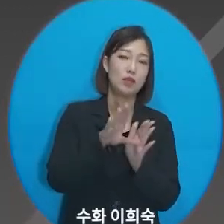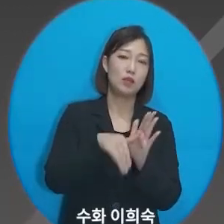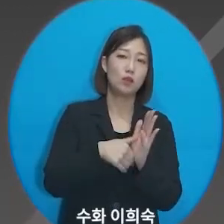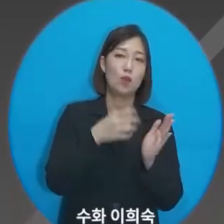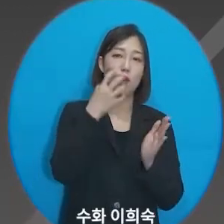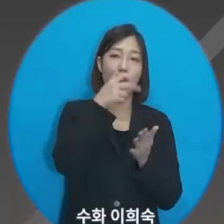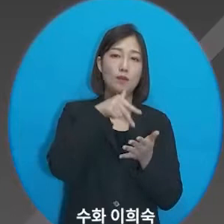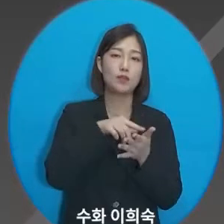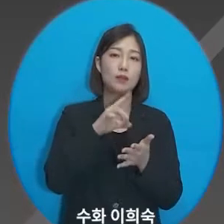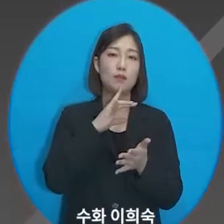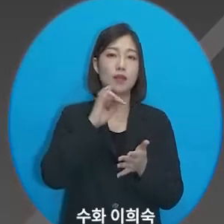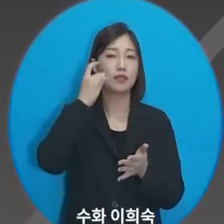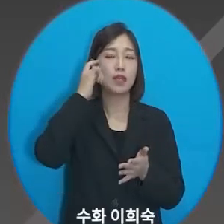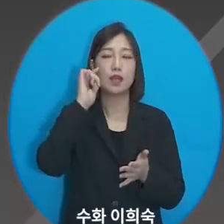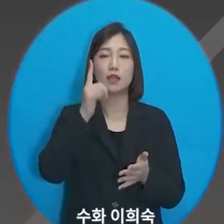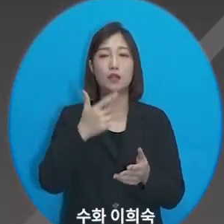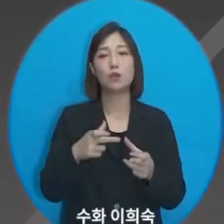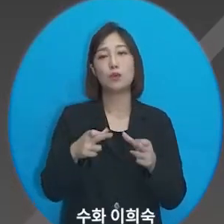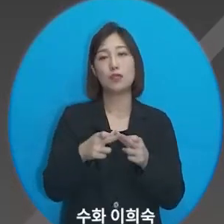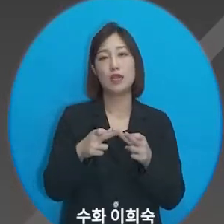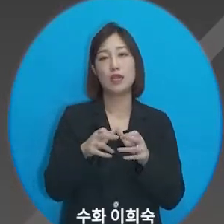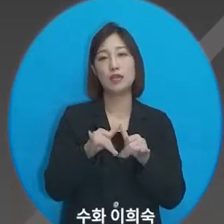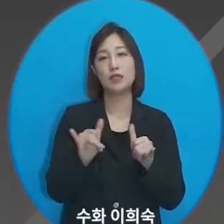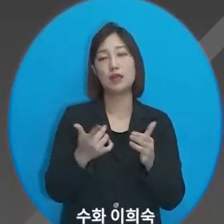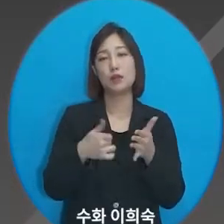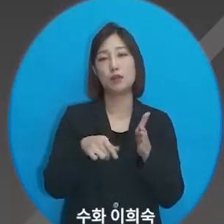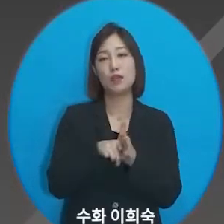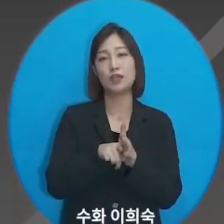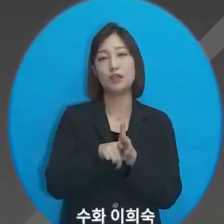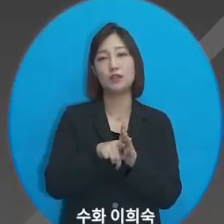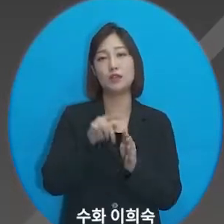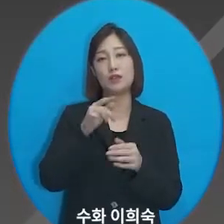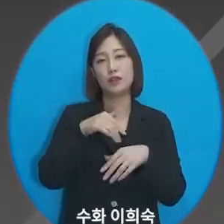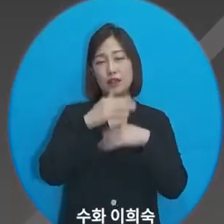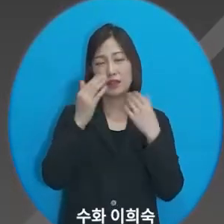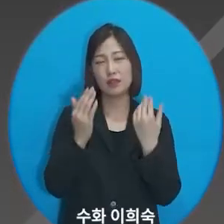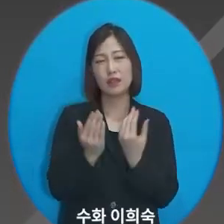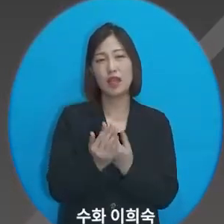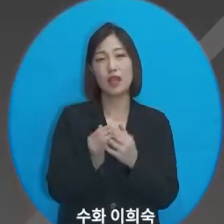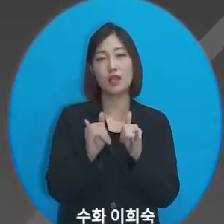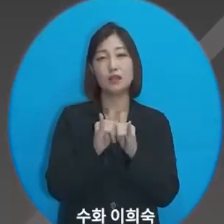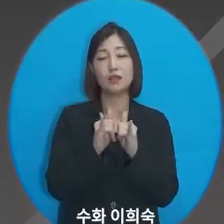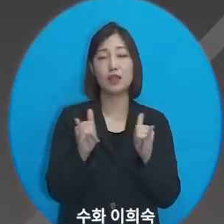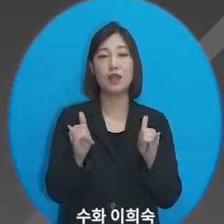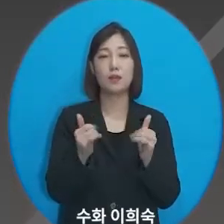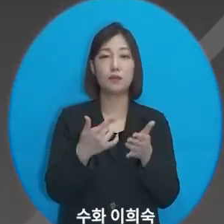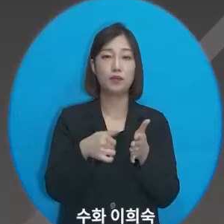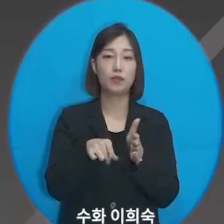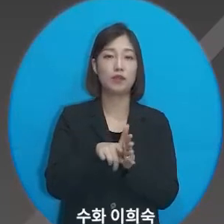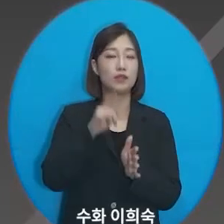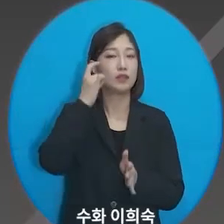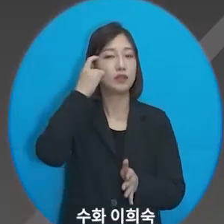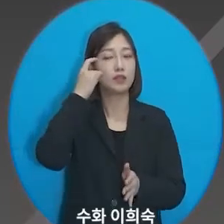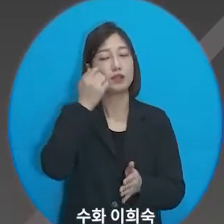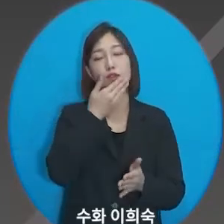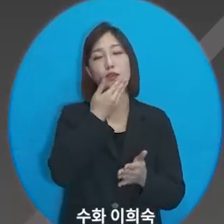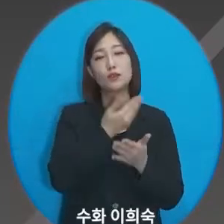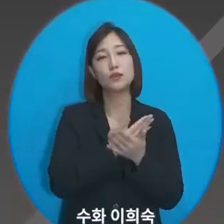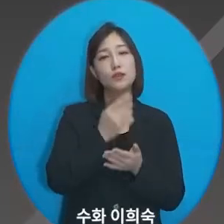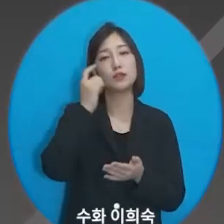또한 지금 코로나19 시대인데요. 코로나 때도 어떤 장애인들이나 또 노인분들이나